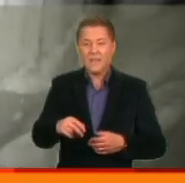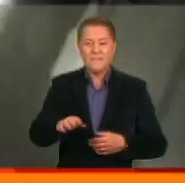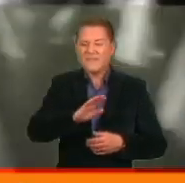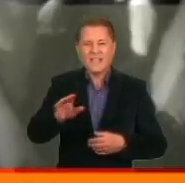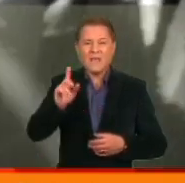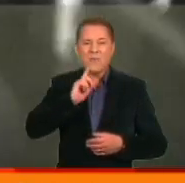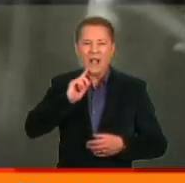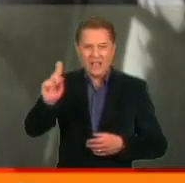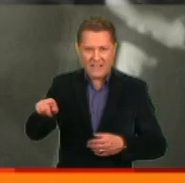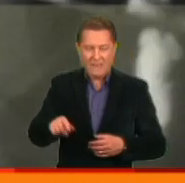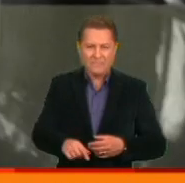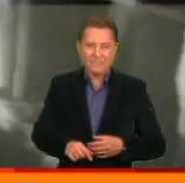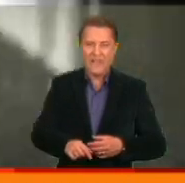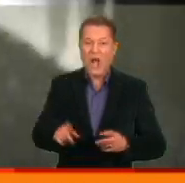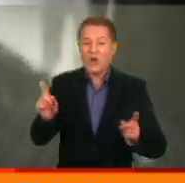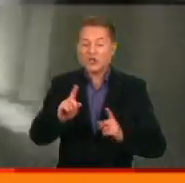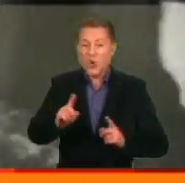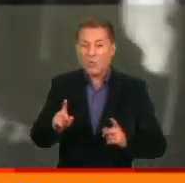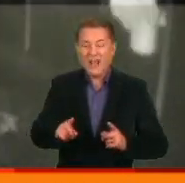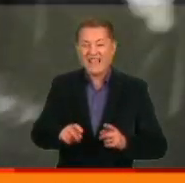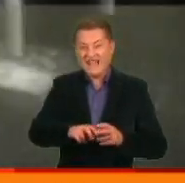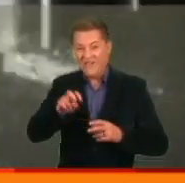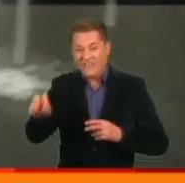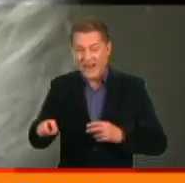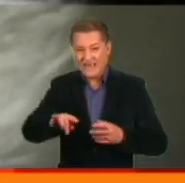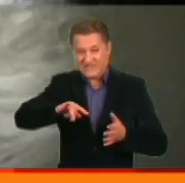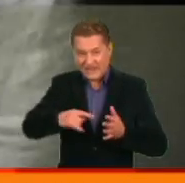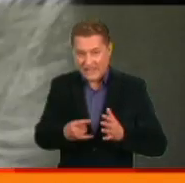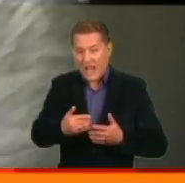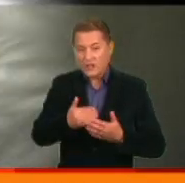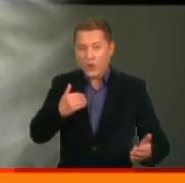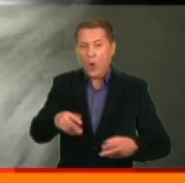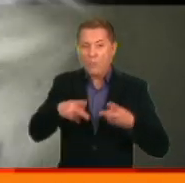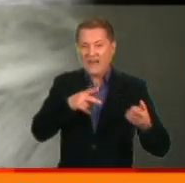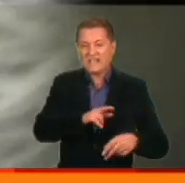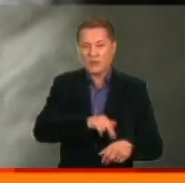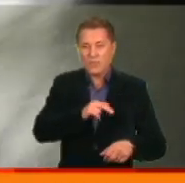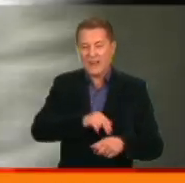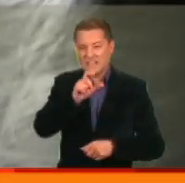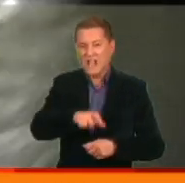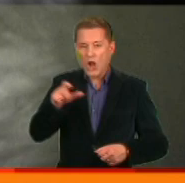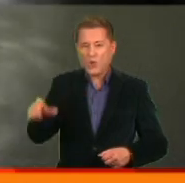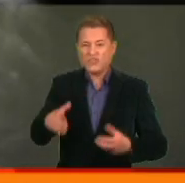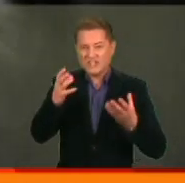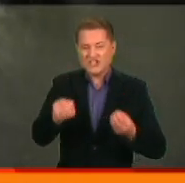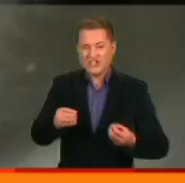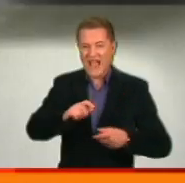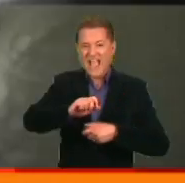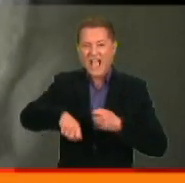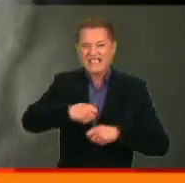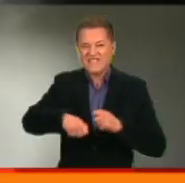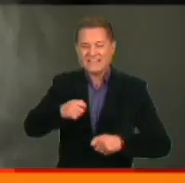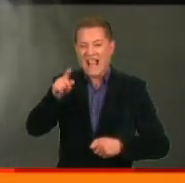старчі там. Аби злодюжка не виліз із вентиляції до приїзду поліції, люди для надійності ще й скрутили його